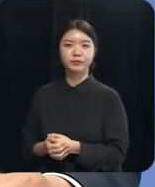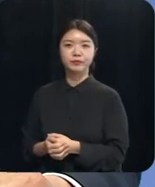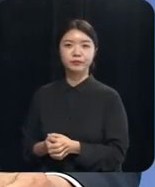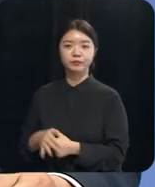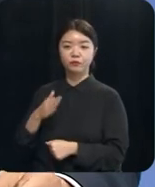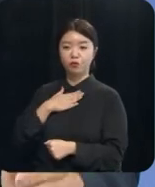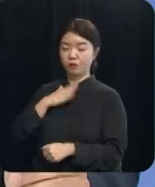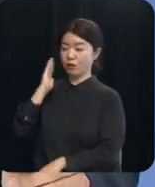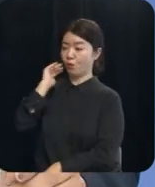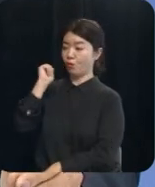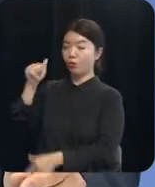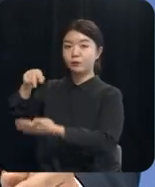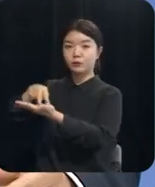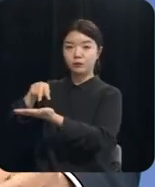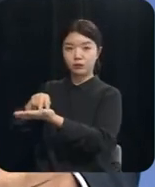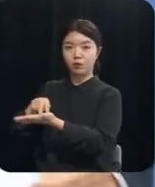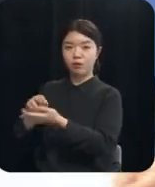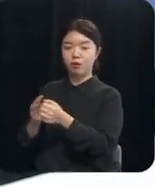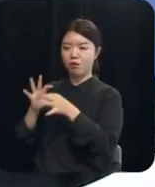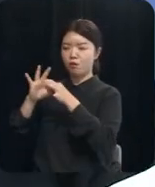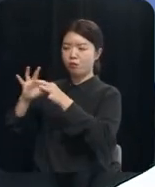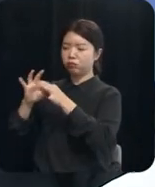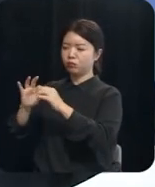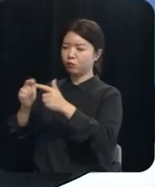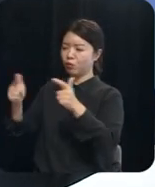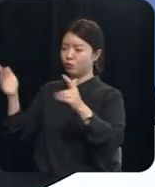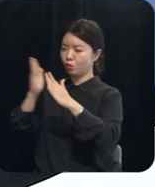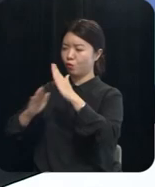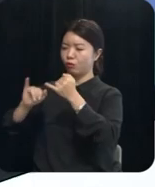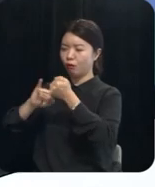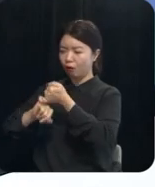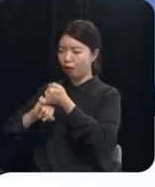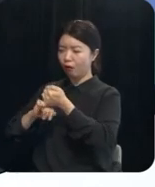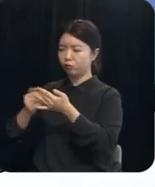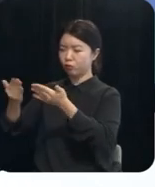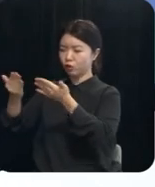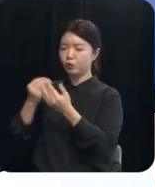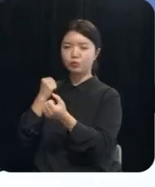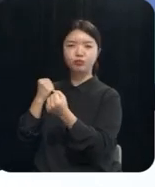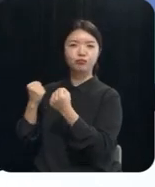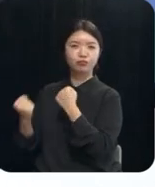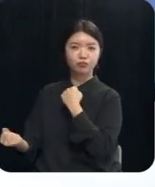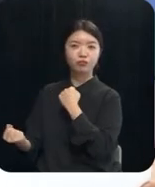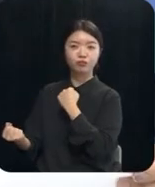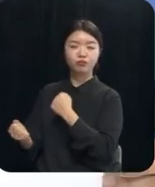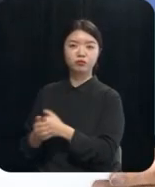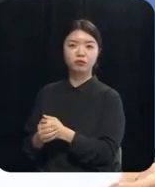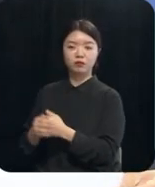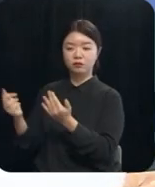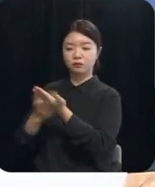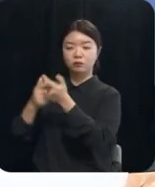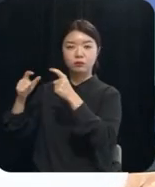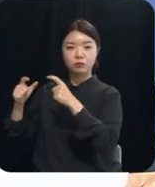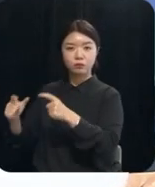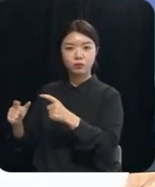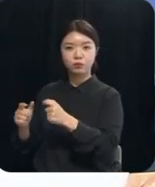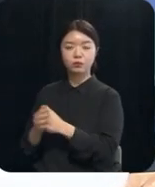저는 대통령께서 관련되어진 여러 공약을 내놓음에도 불구하고 제주에